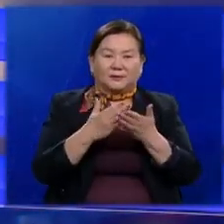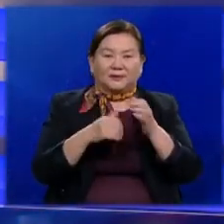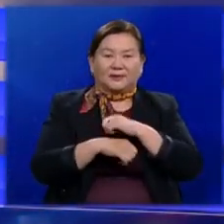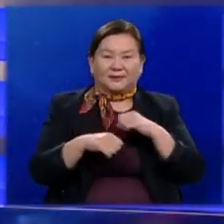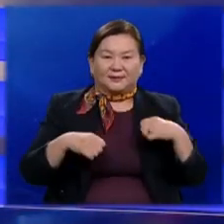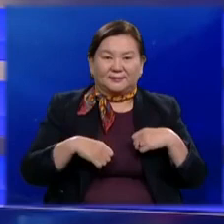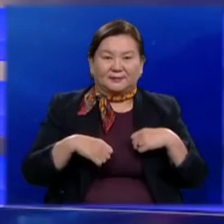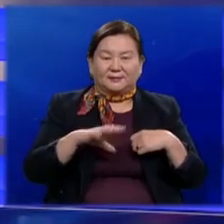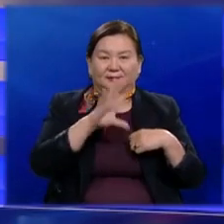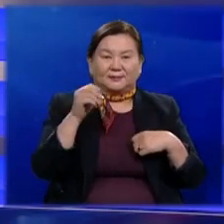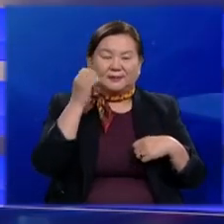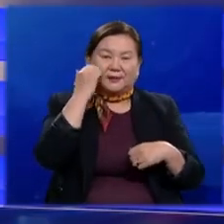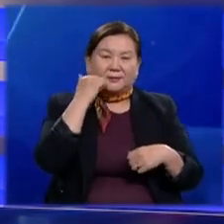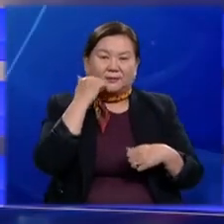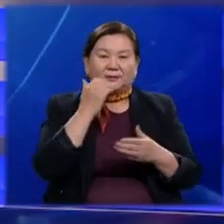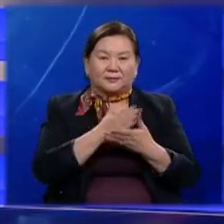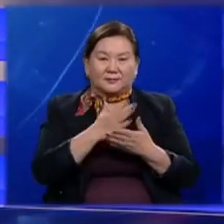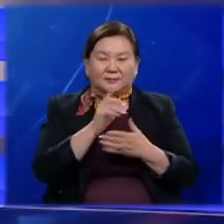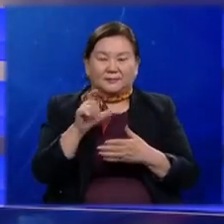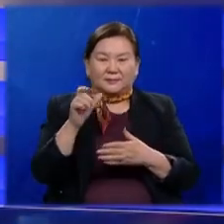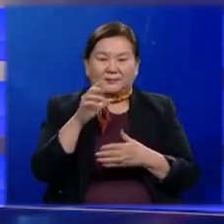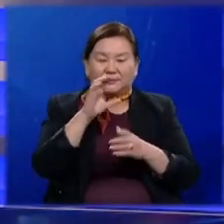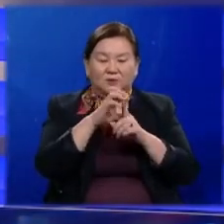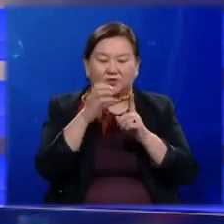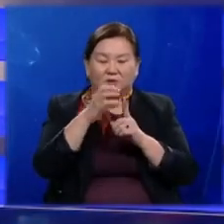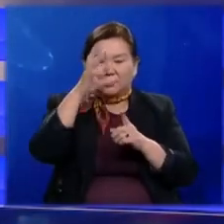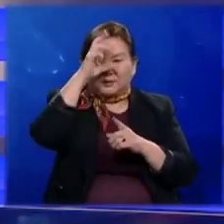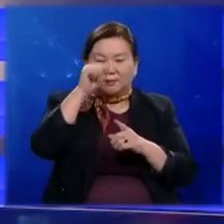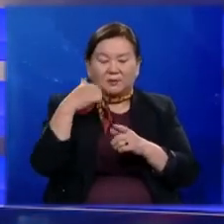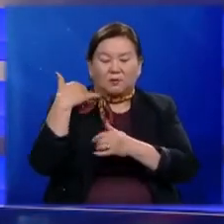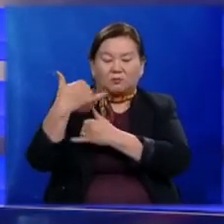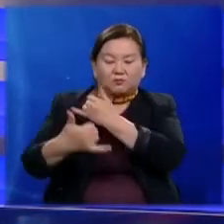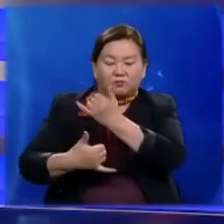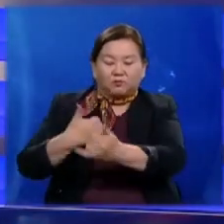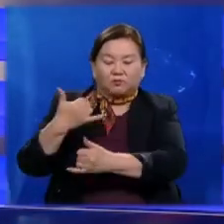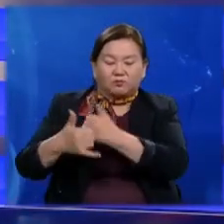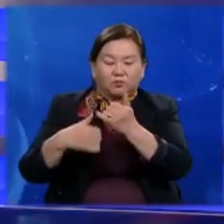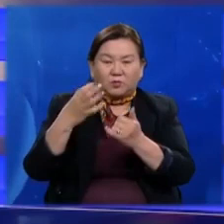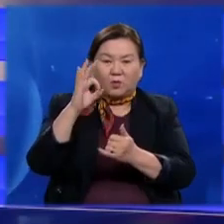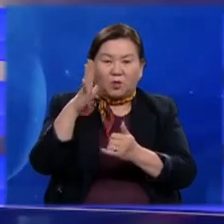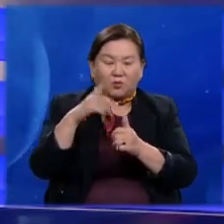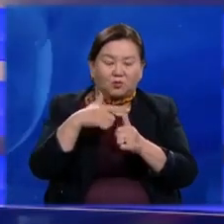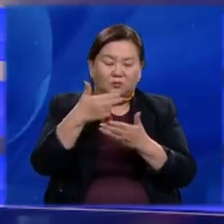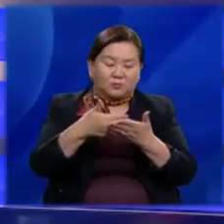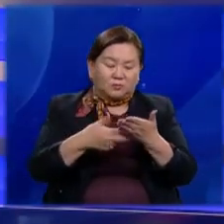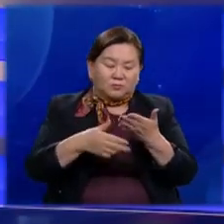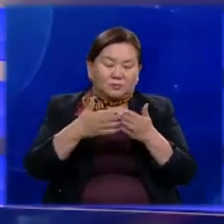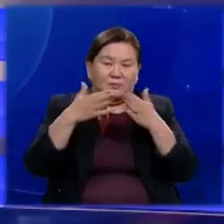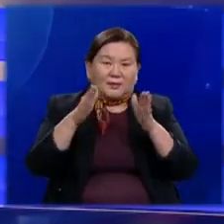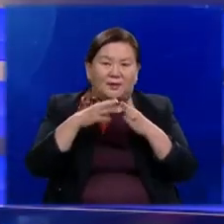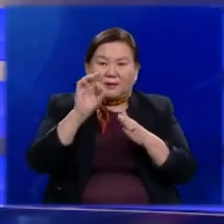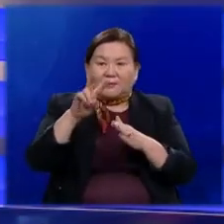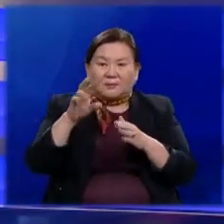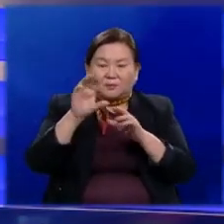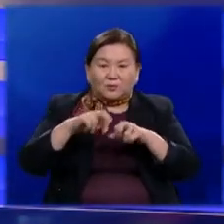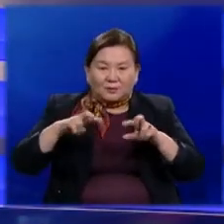иргэдийн дийлэнх нь ахмад насты юм. Тиймээс соёлын яамнаас өвлөн уламжлагчдыг бүртгэлжүүлэх, нээж илрүүлэх судалгааны баг